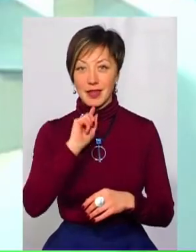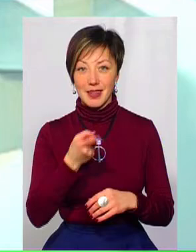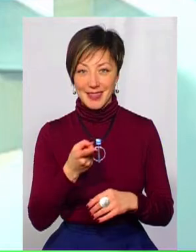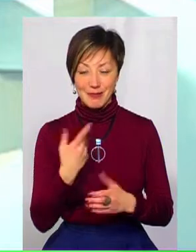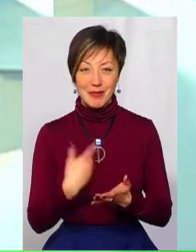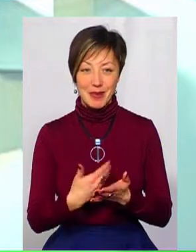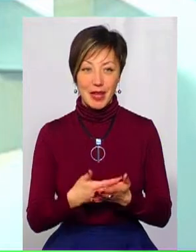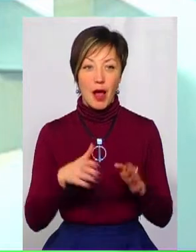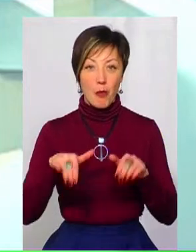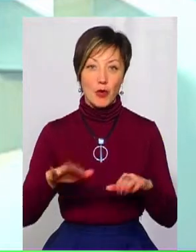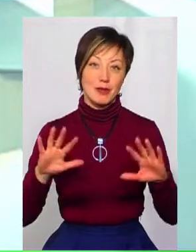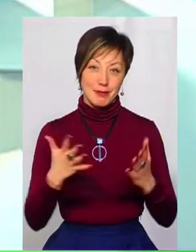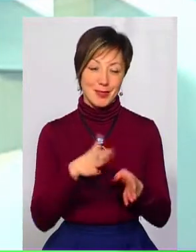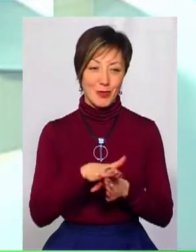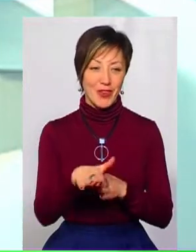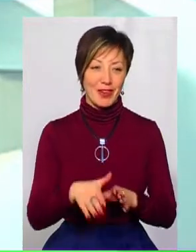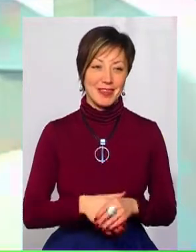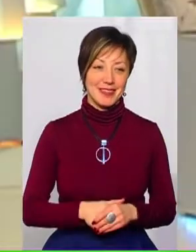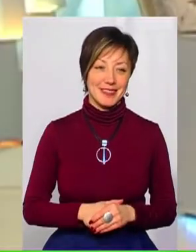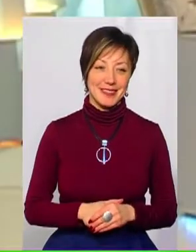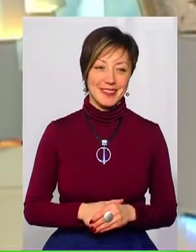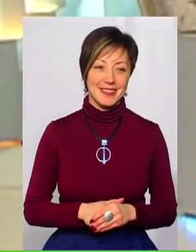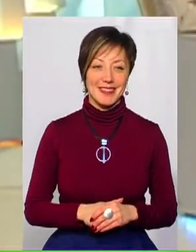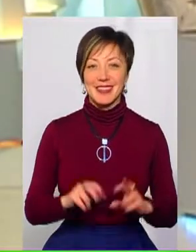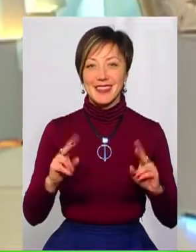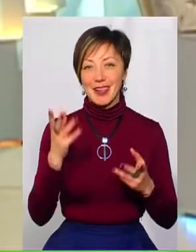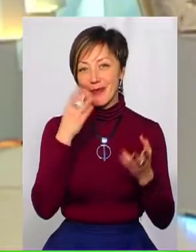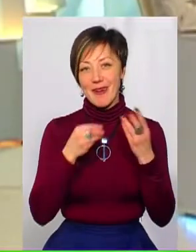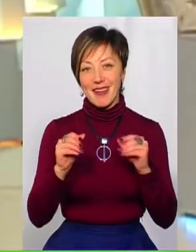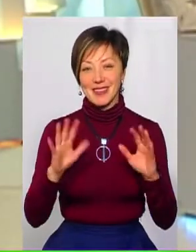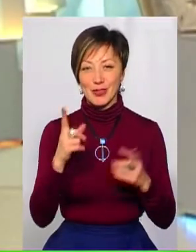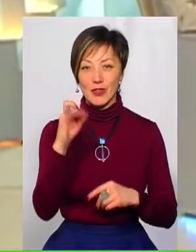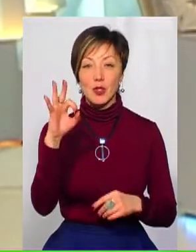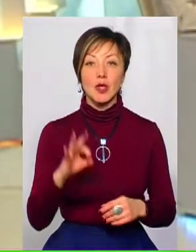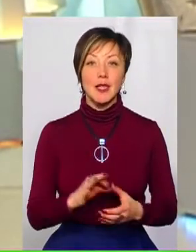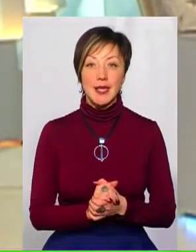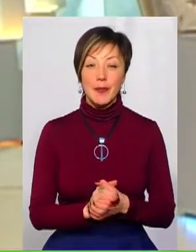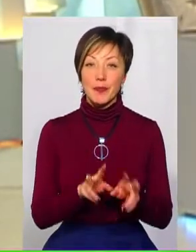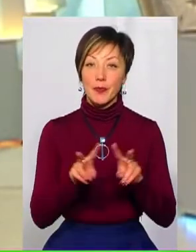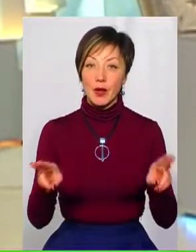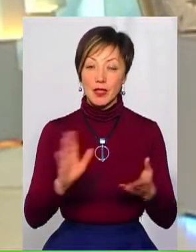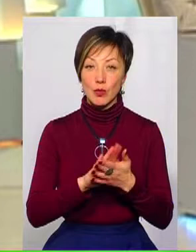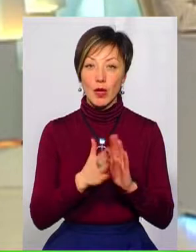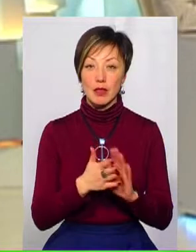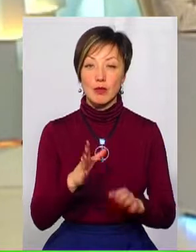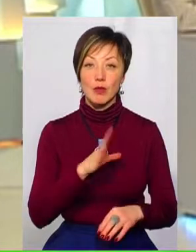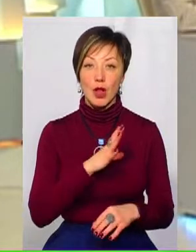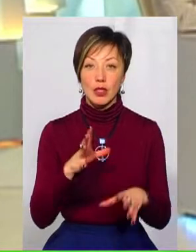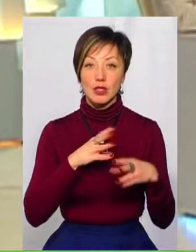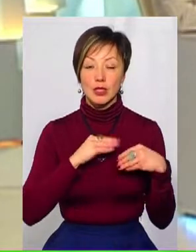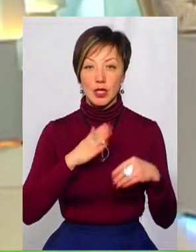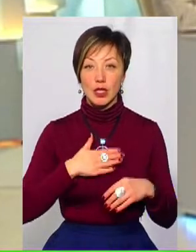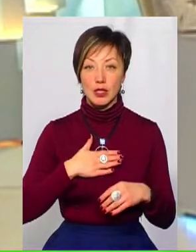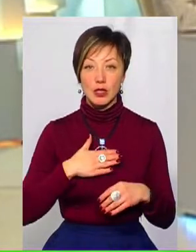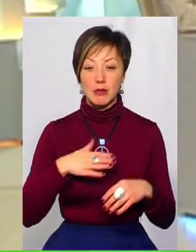приблизно, а потім це збувається. Тобто, я не знаю, якась магія з тому самому. Схожа ситуація була з нашим, скажімо